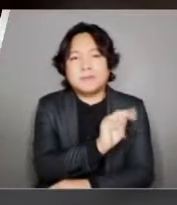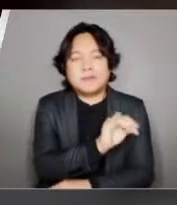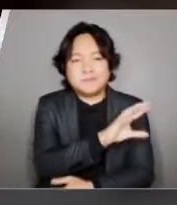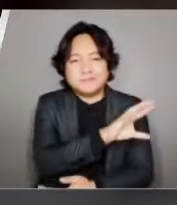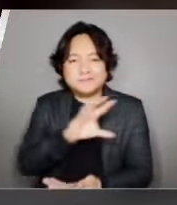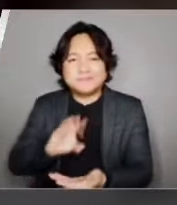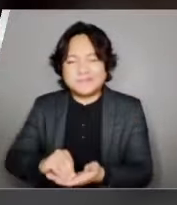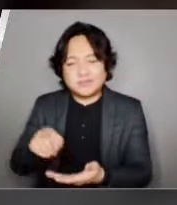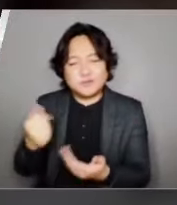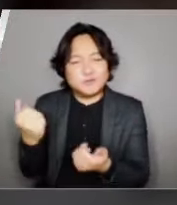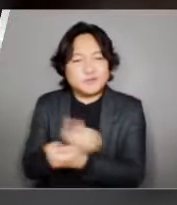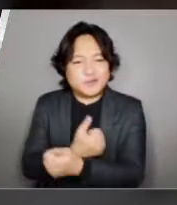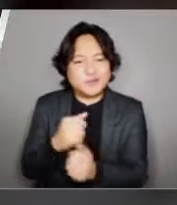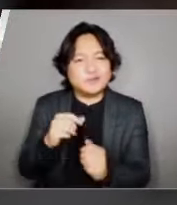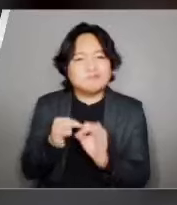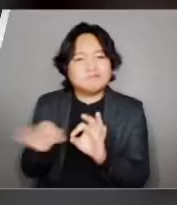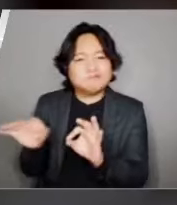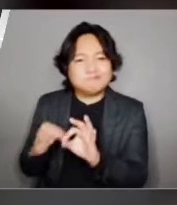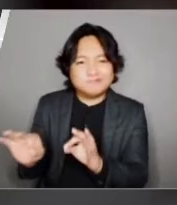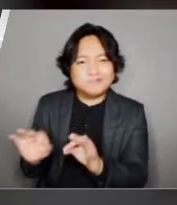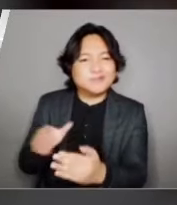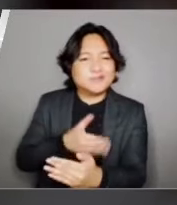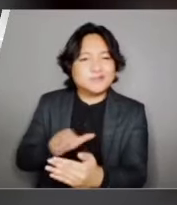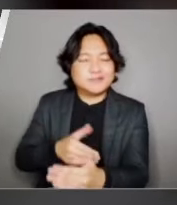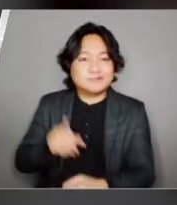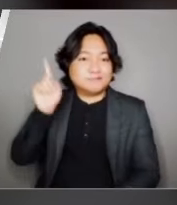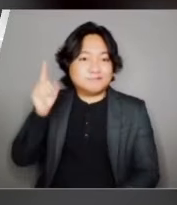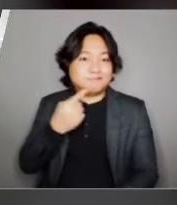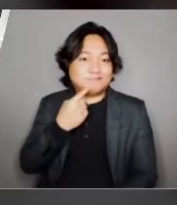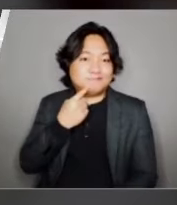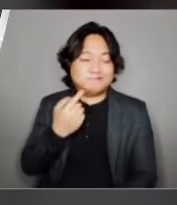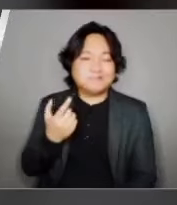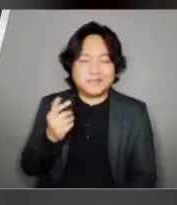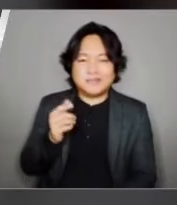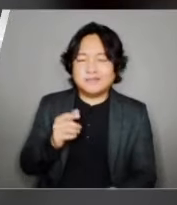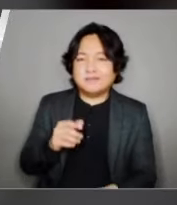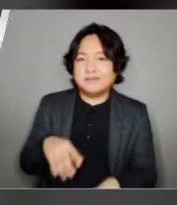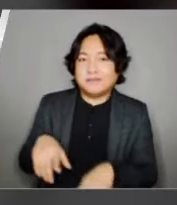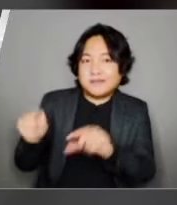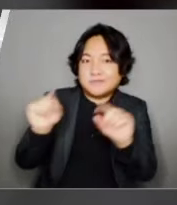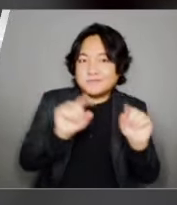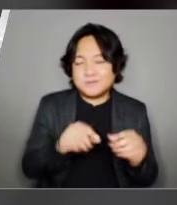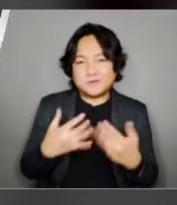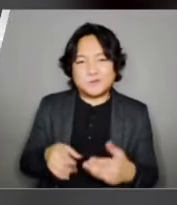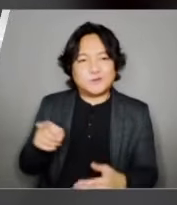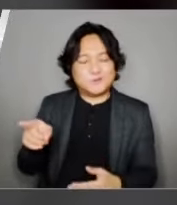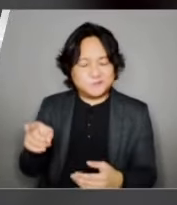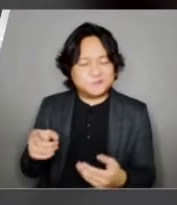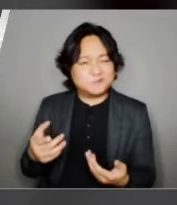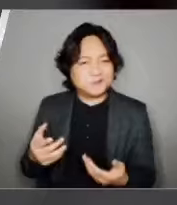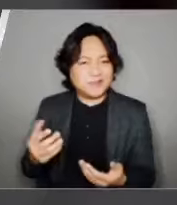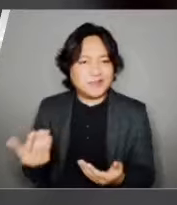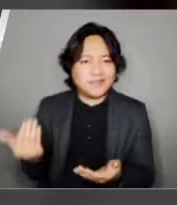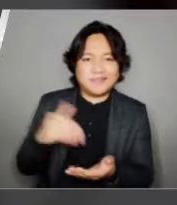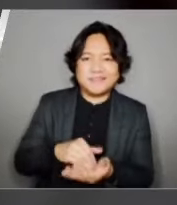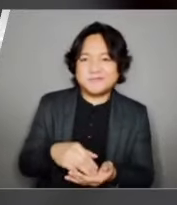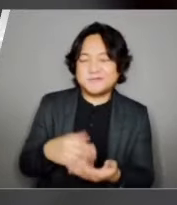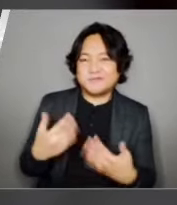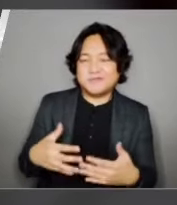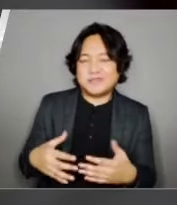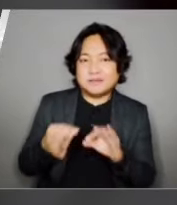ng netizens, Michael V did it again. Sabi pa ng iba, the beat is bopping, pero ang lyrics, dark